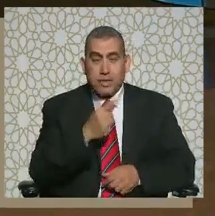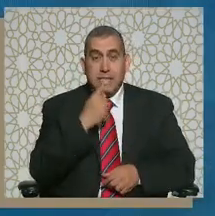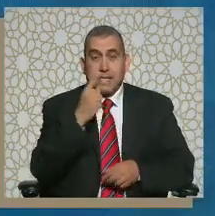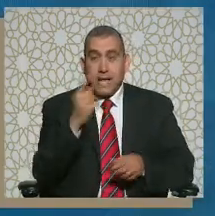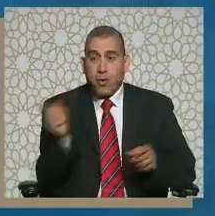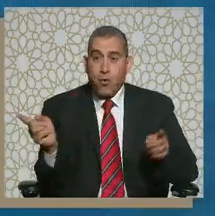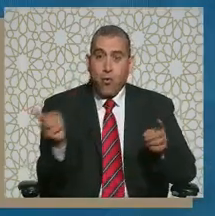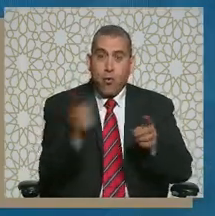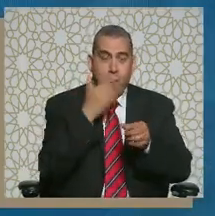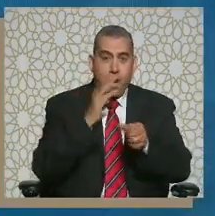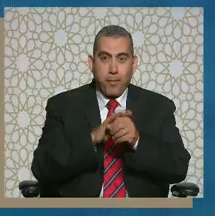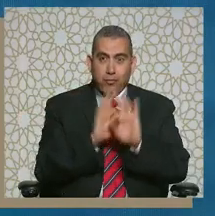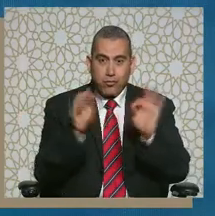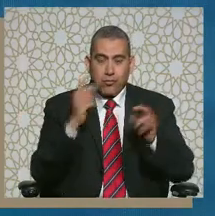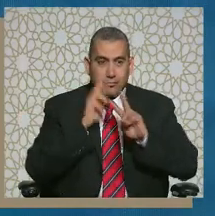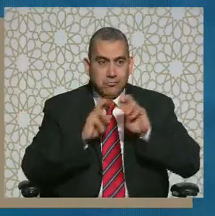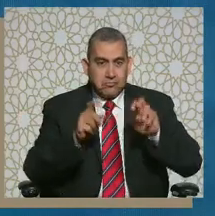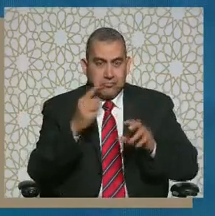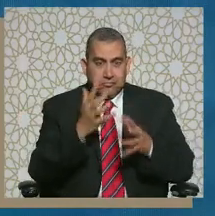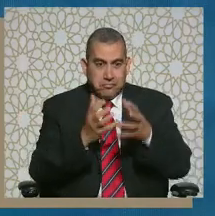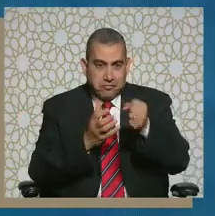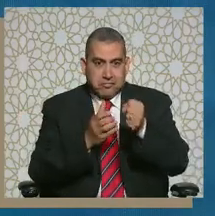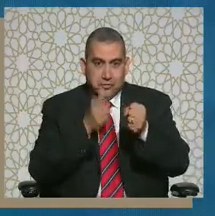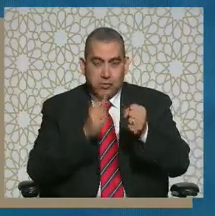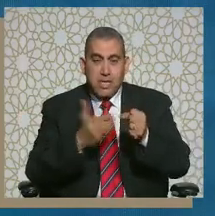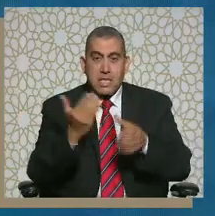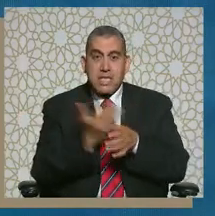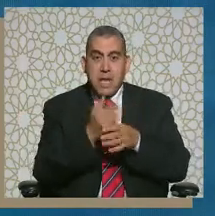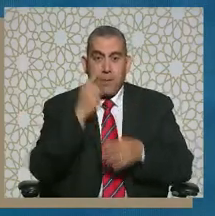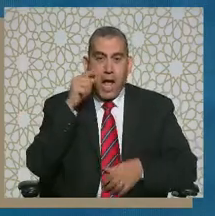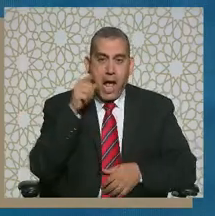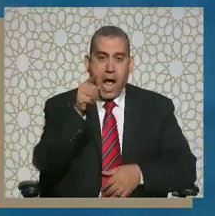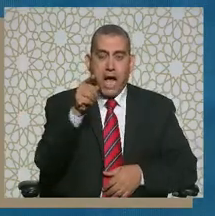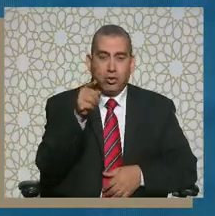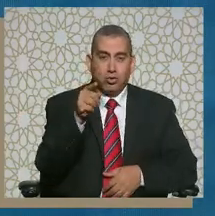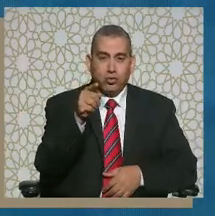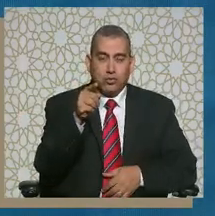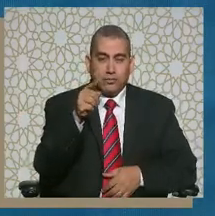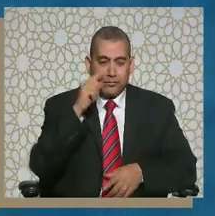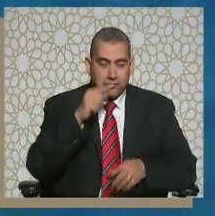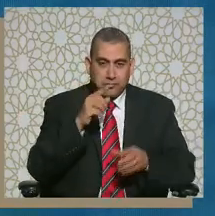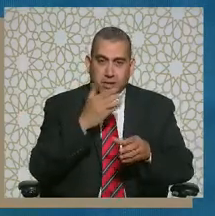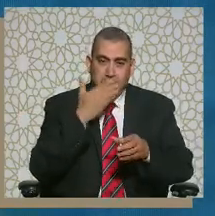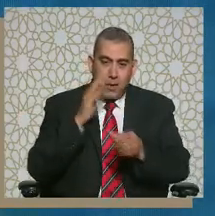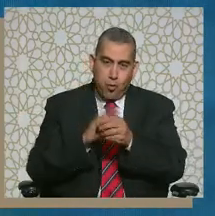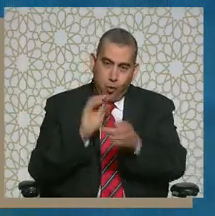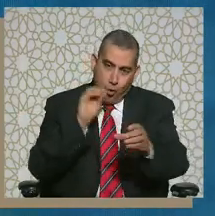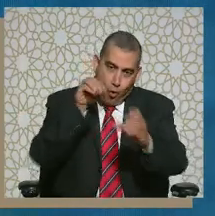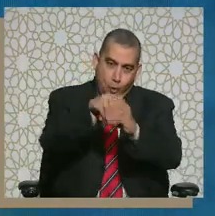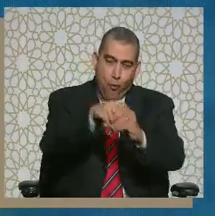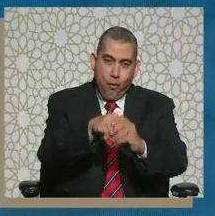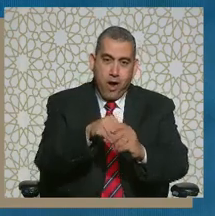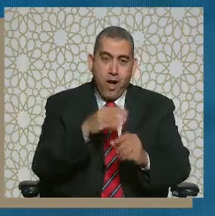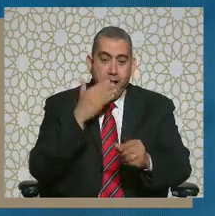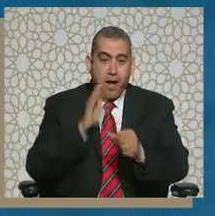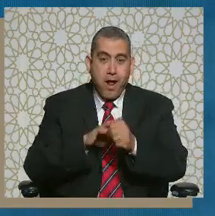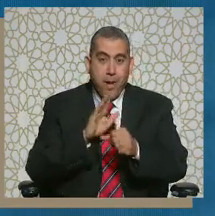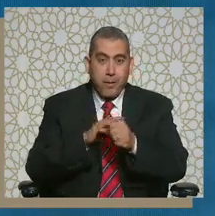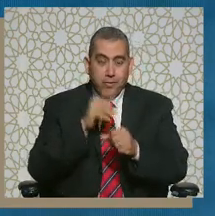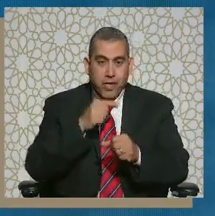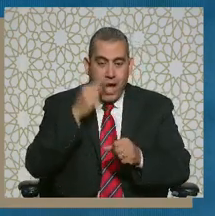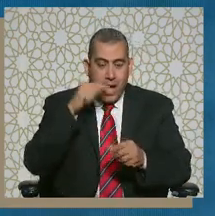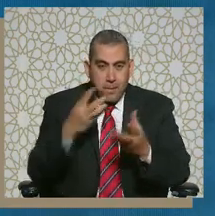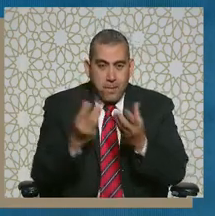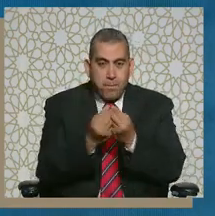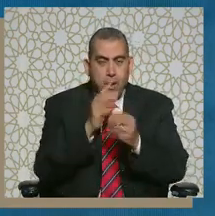رمضان دو اللي عاشوا وعاش فيهم رمضان فاصبح رمضان بيعيش